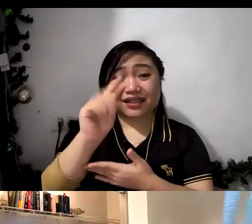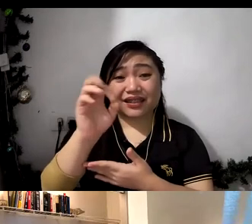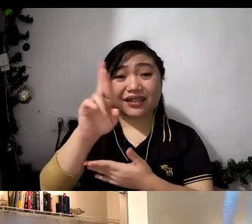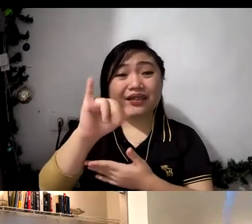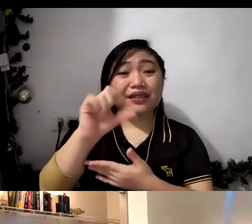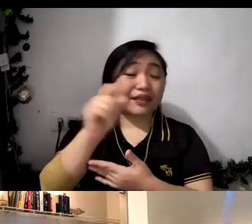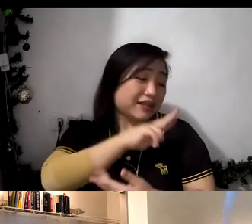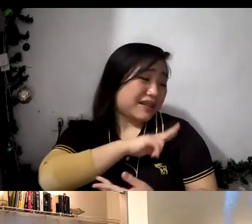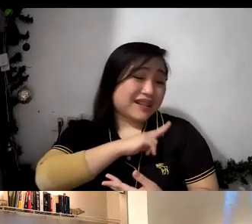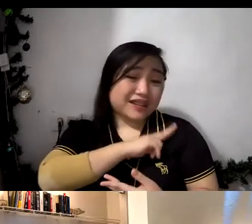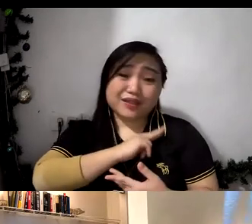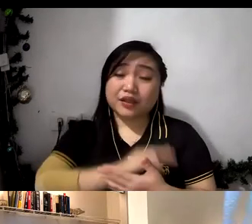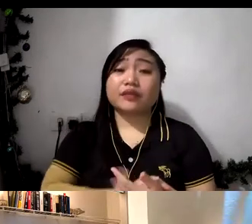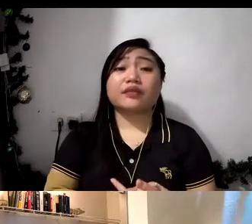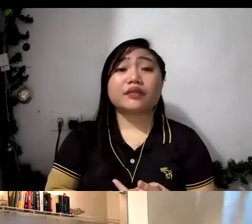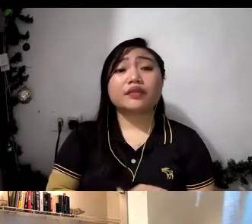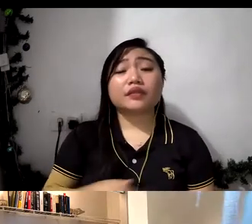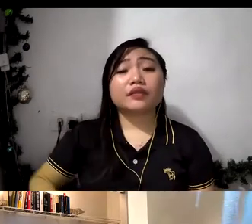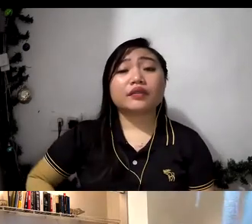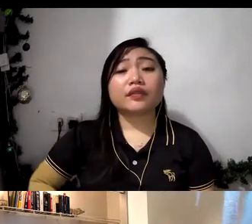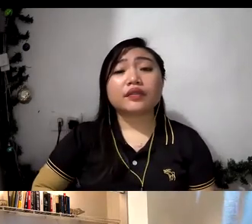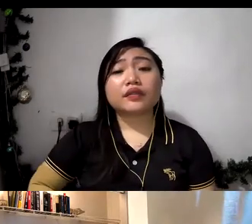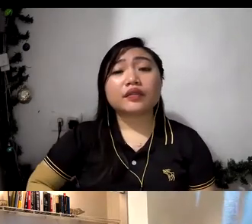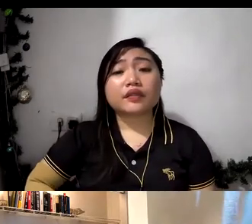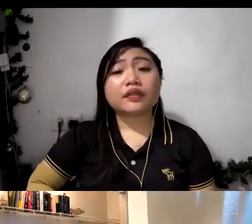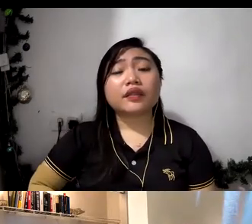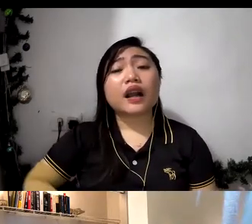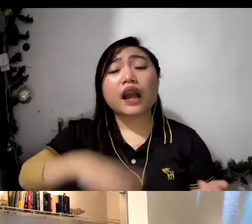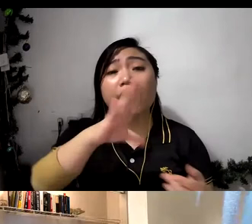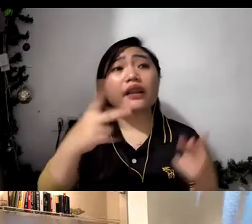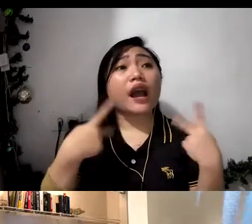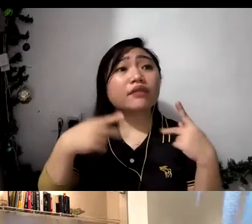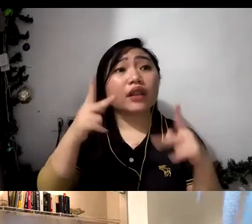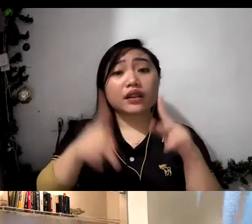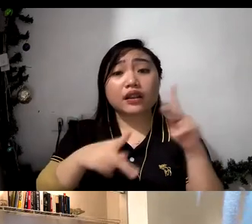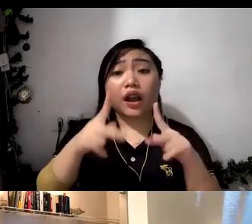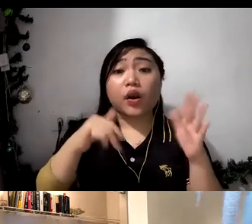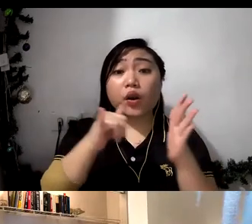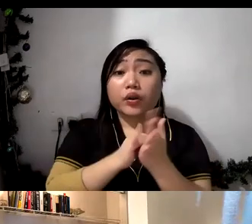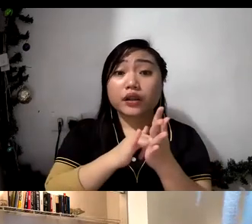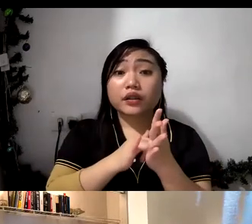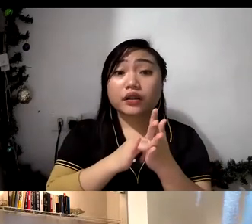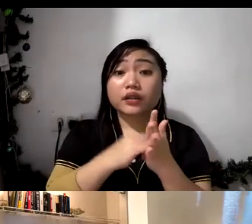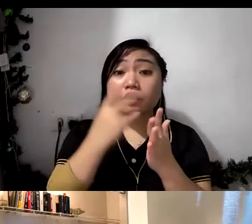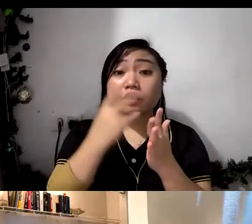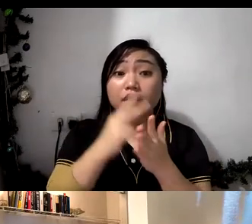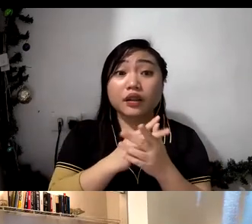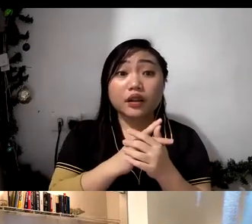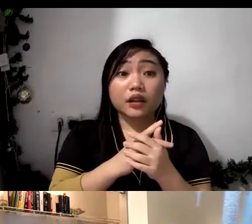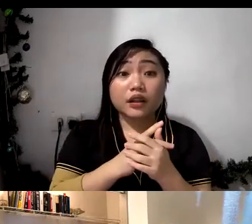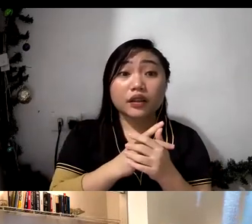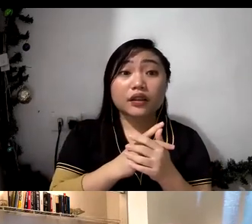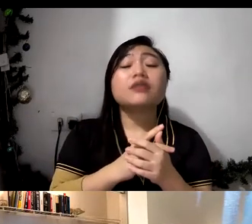But among us, meron ding mga tao, no, na ang kanilang kondisyon ay tinatawag nating